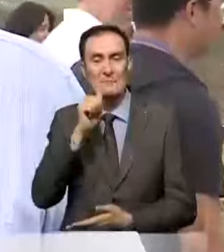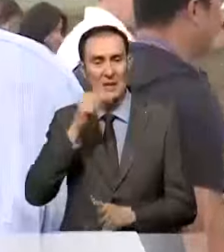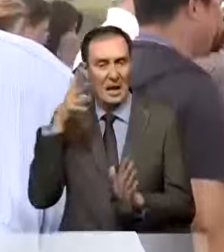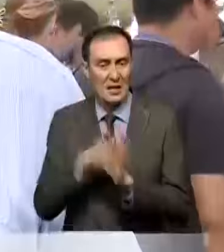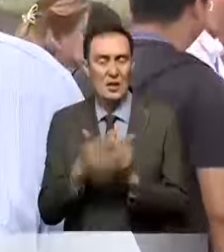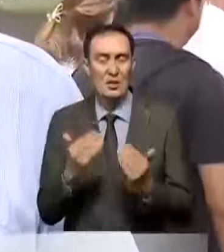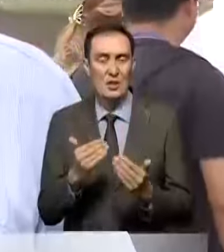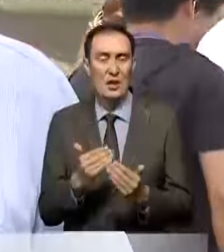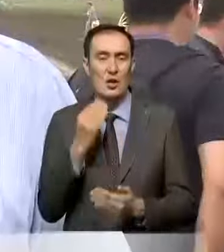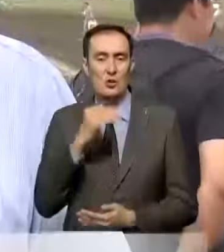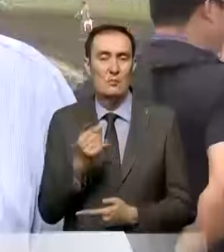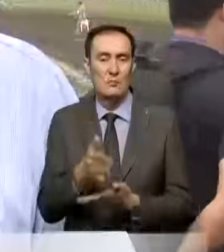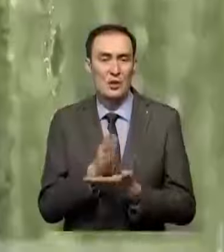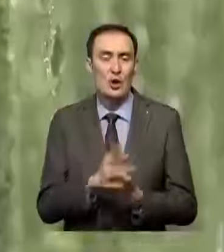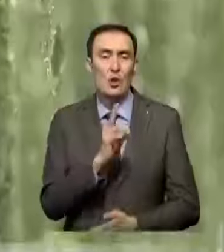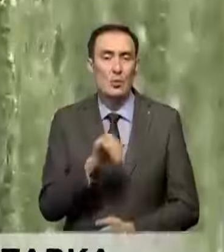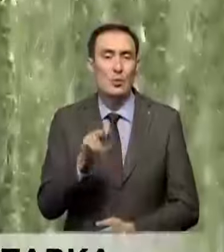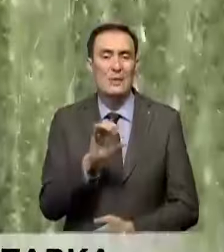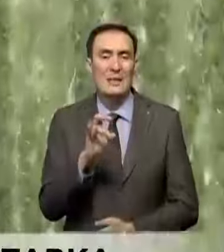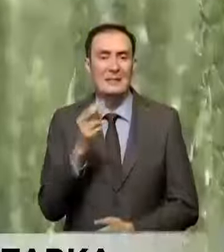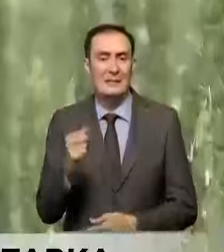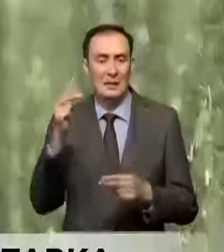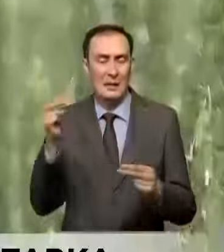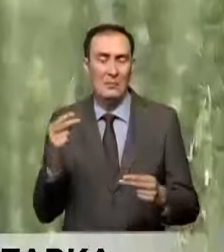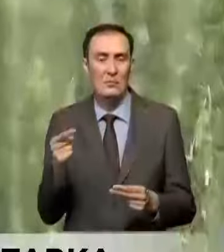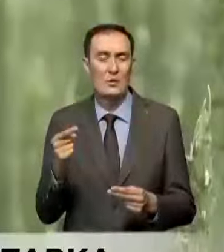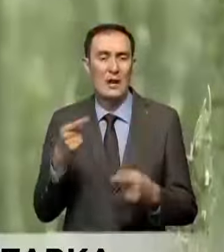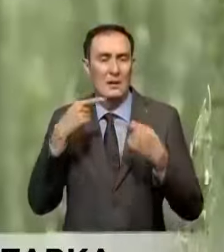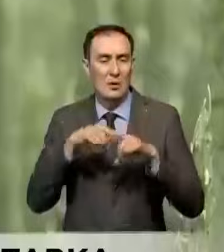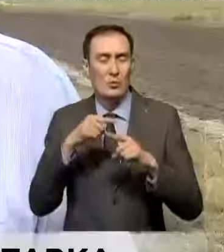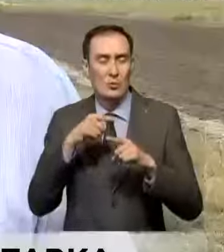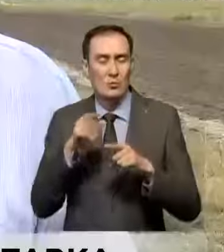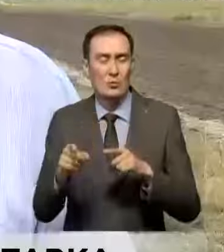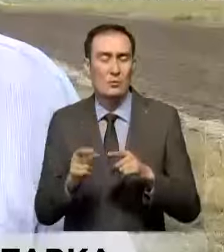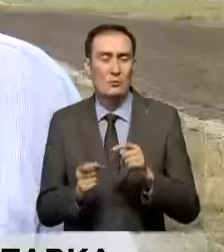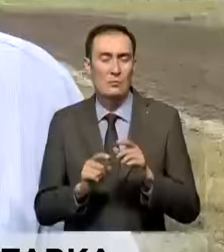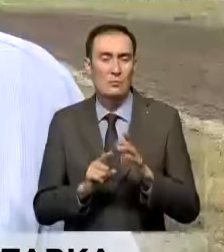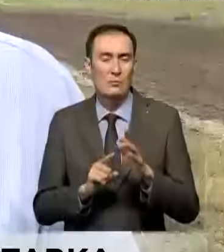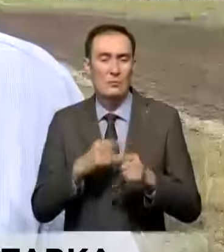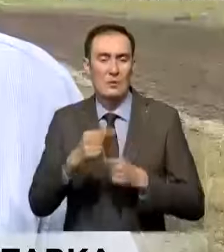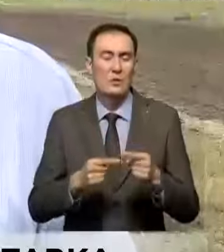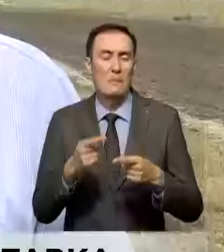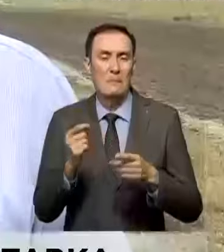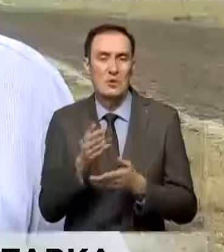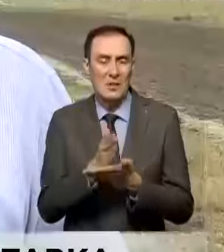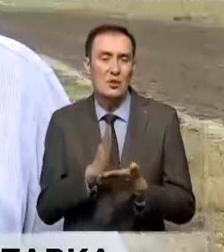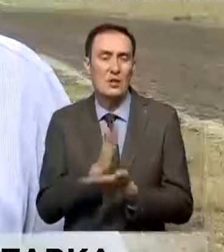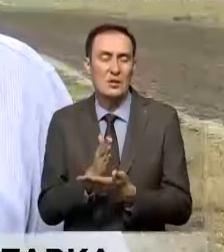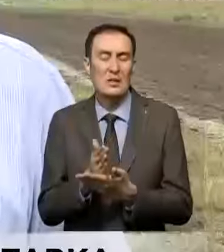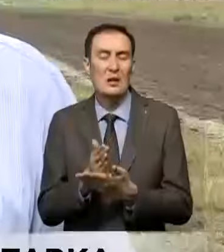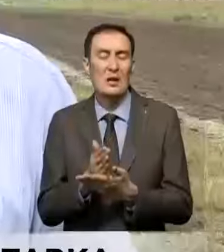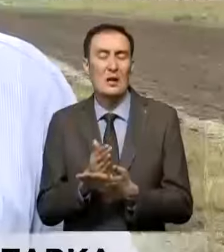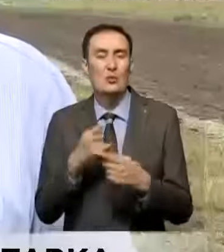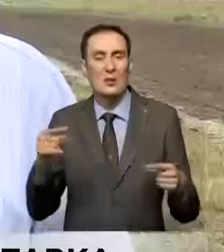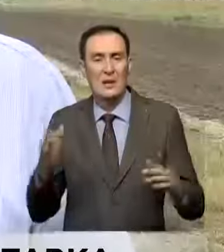вот находится на сорт пшеницы кудесница. Генетика чуть другая, там есть в ее родословной, кроме самой пшеницы, там дикие сородичи